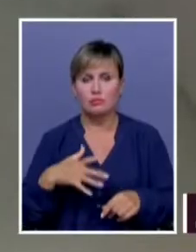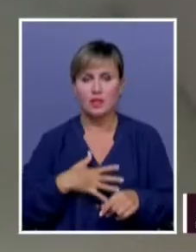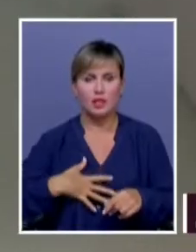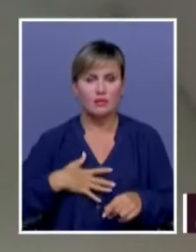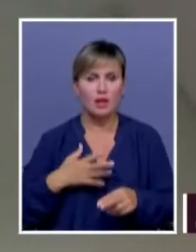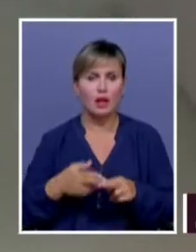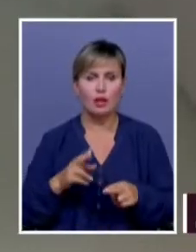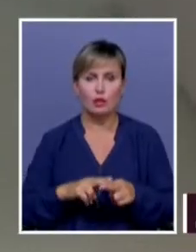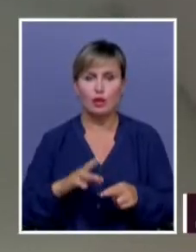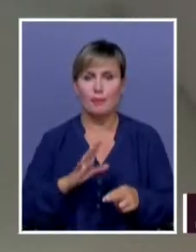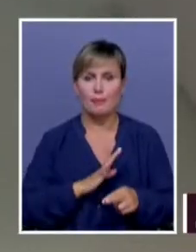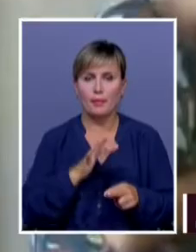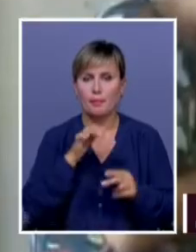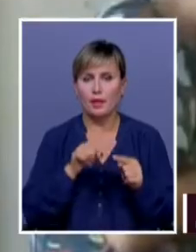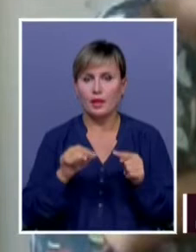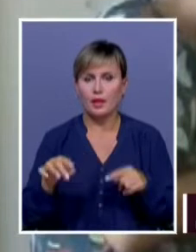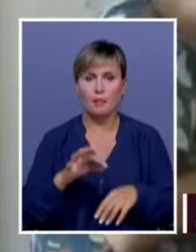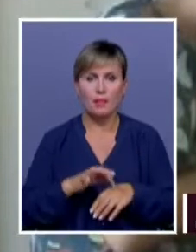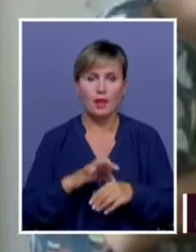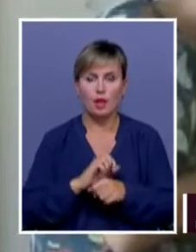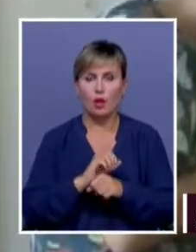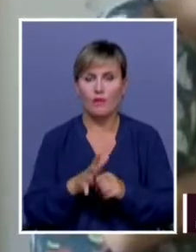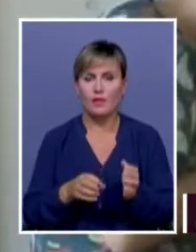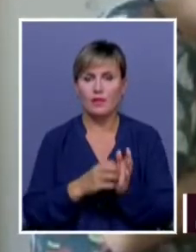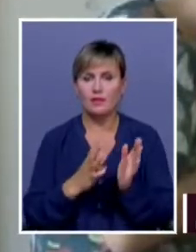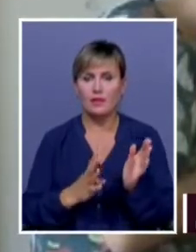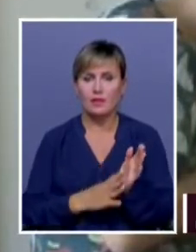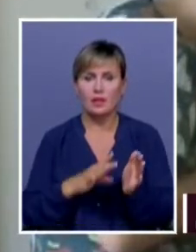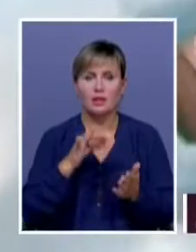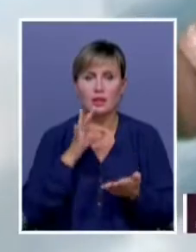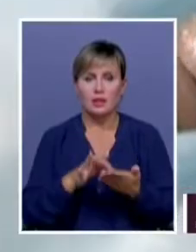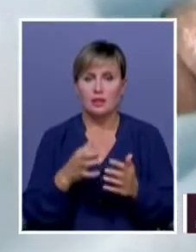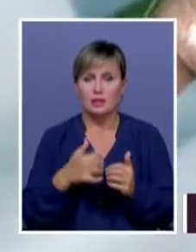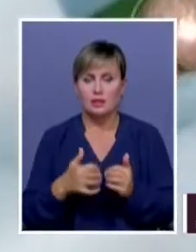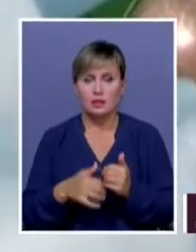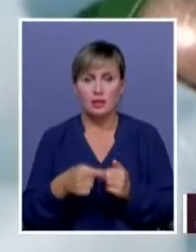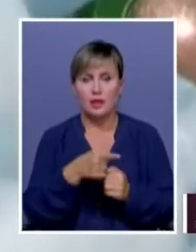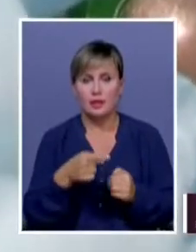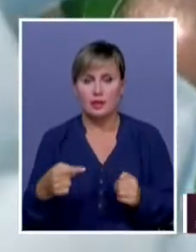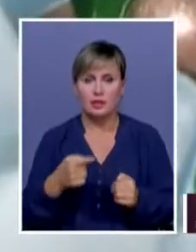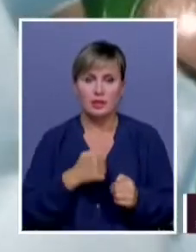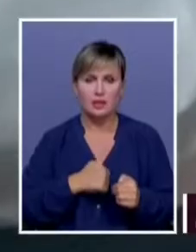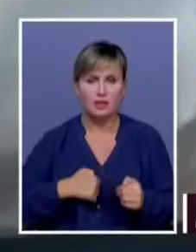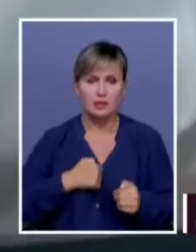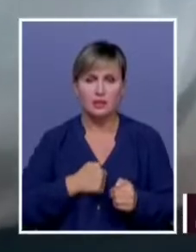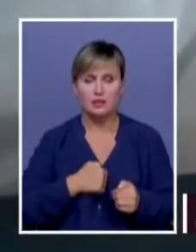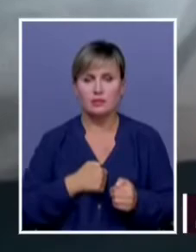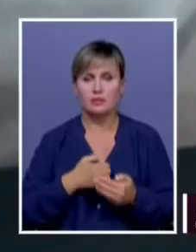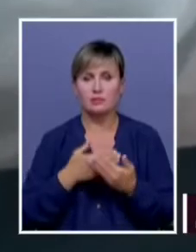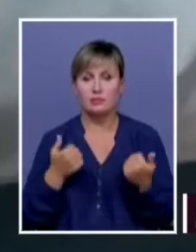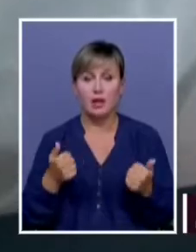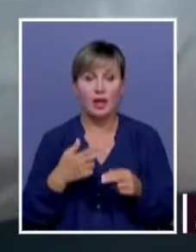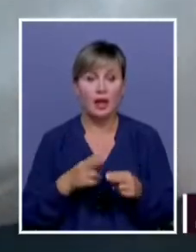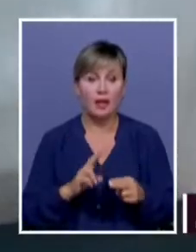переживаниях, которые сопровождаются в период болезни COVID-19, особо отметив среди них отрицание, агрессию и избегание.